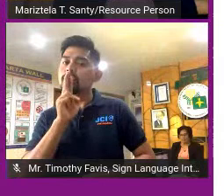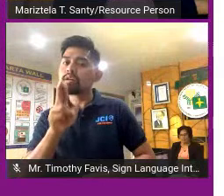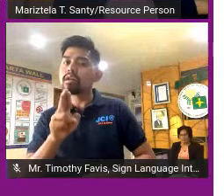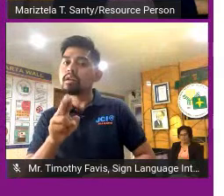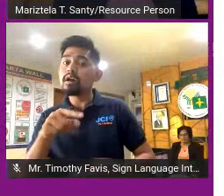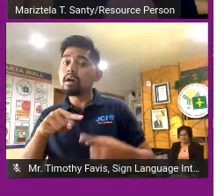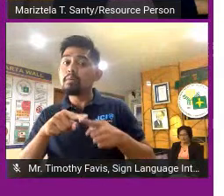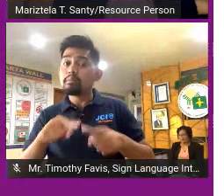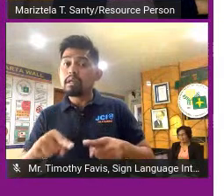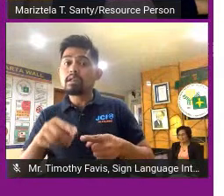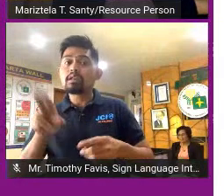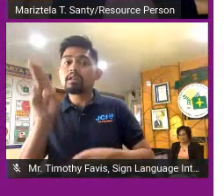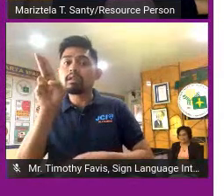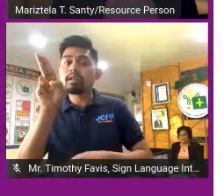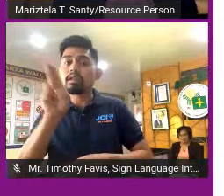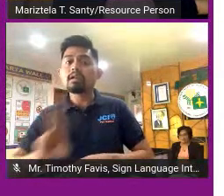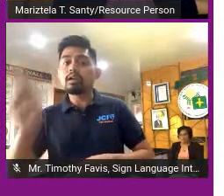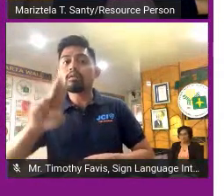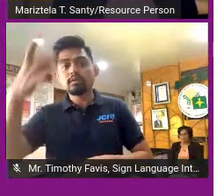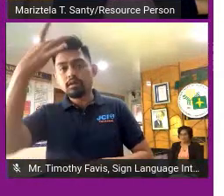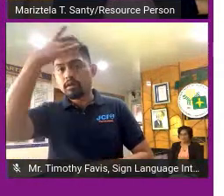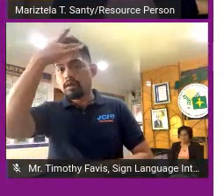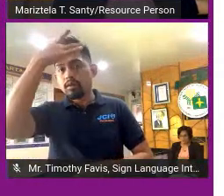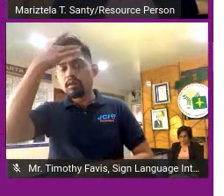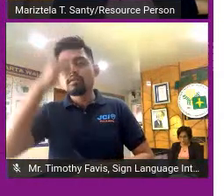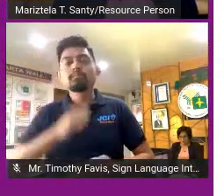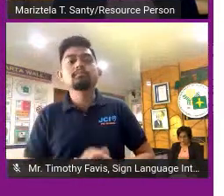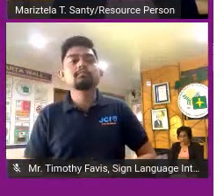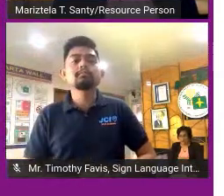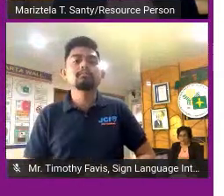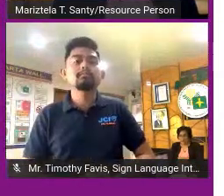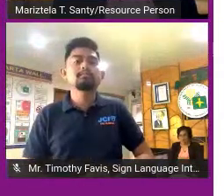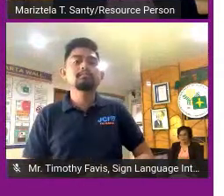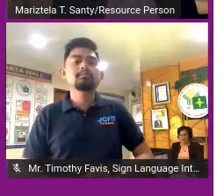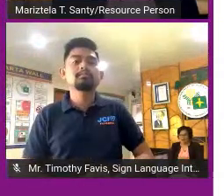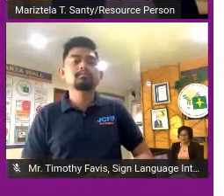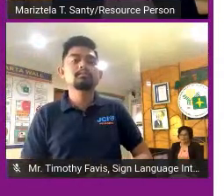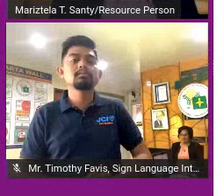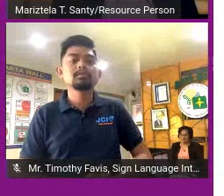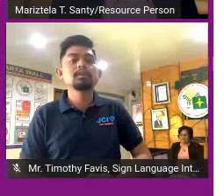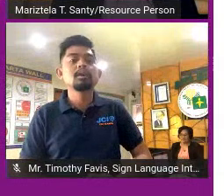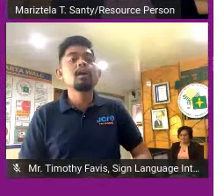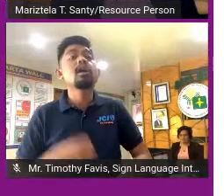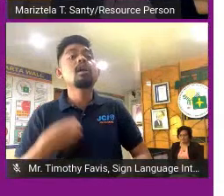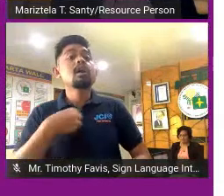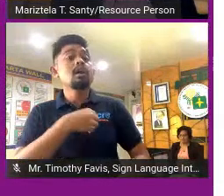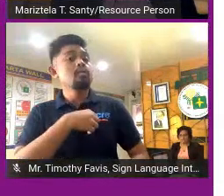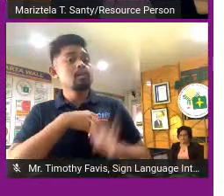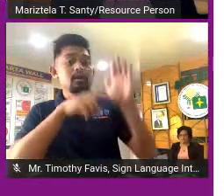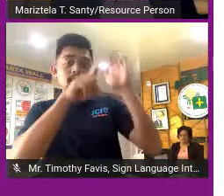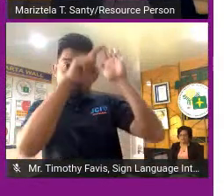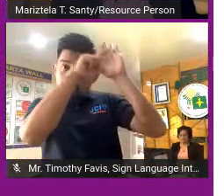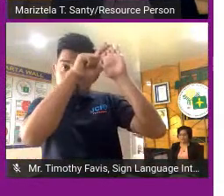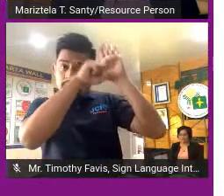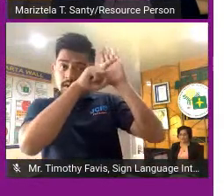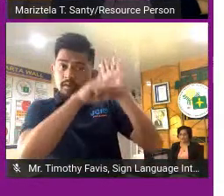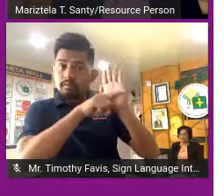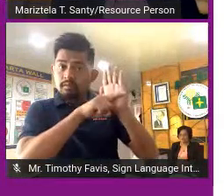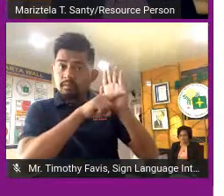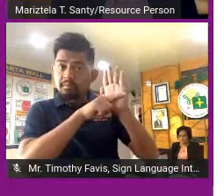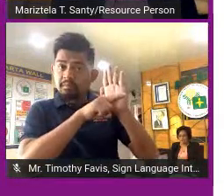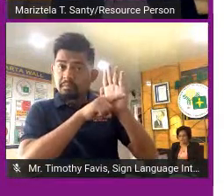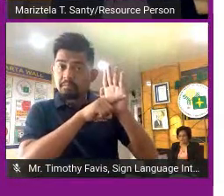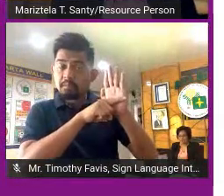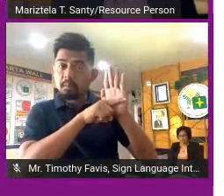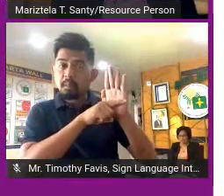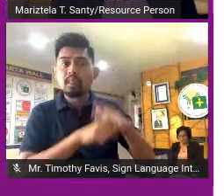our minds. But it doesn't have to stay this way. Our negative belief systems